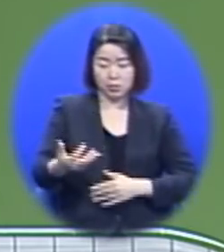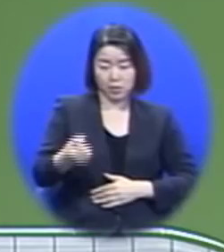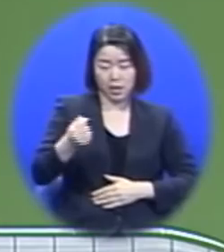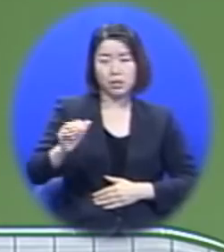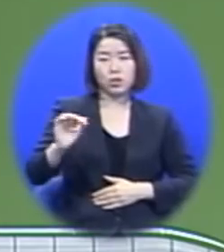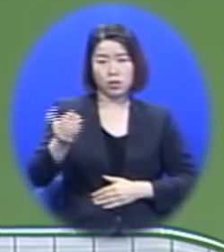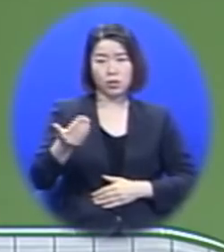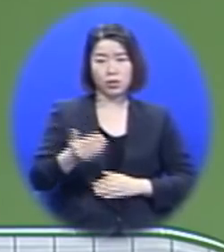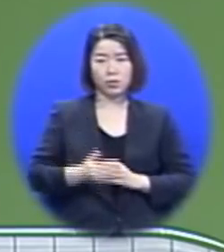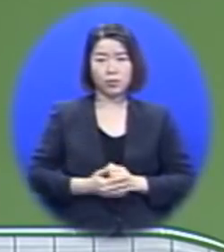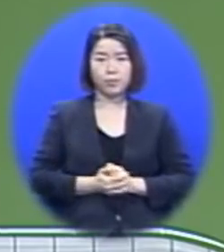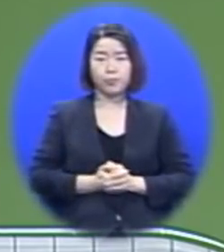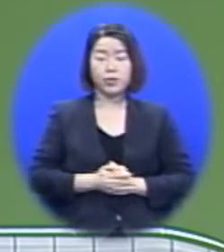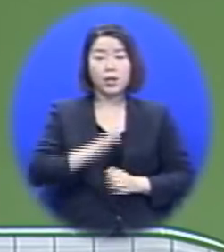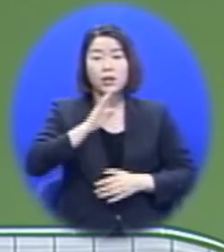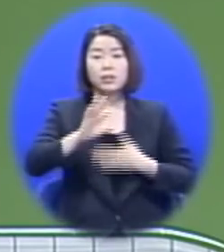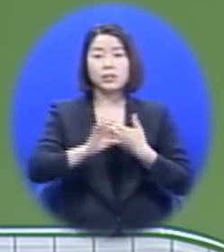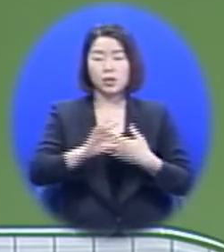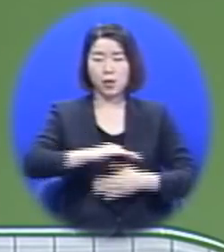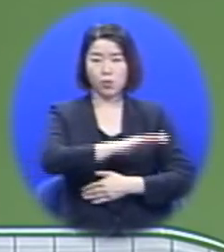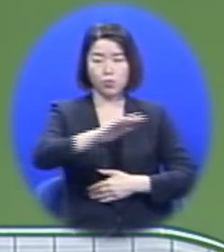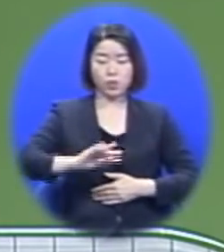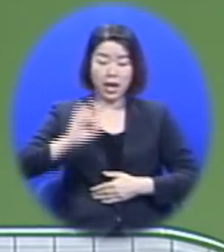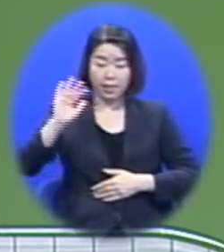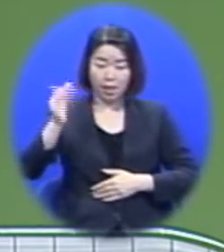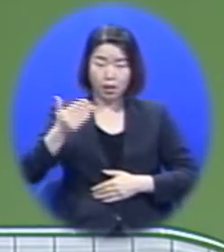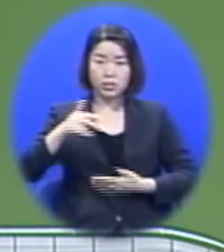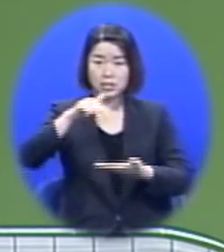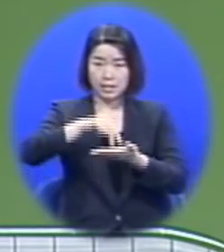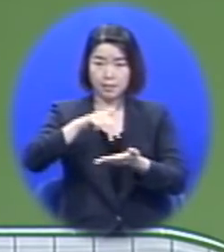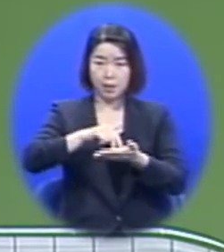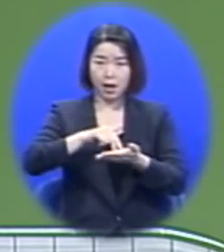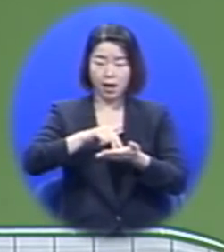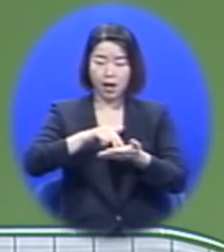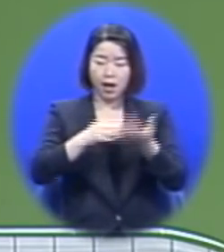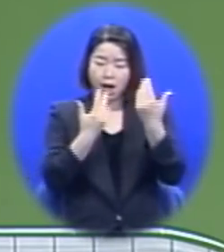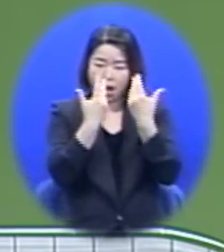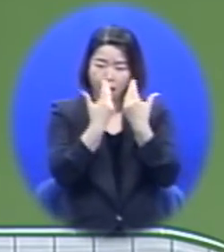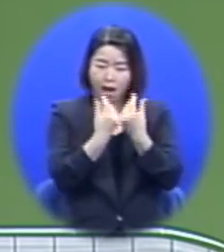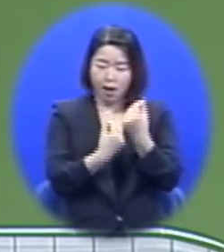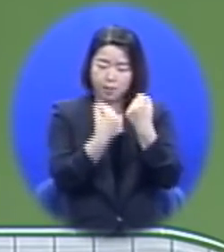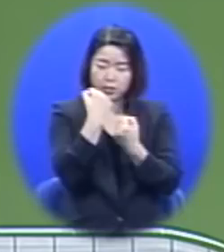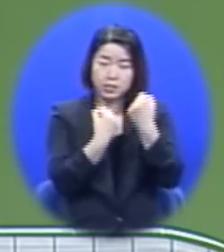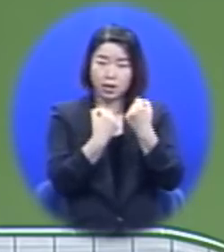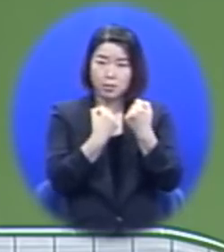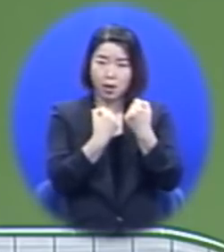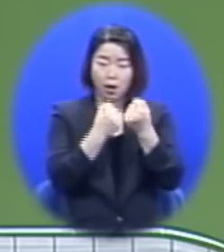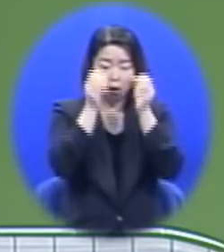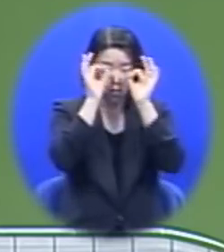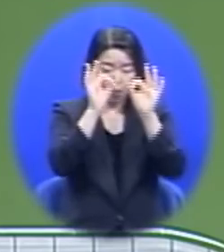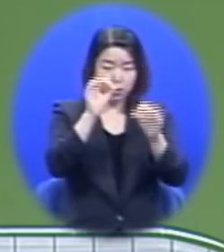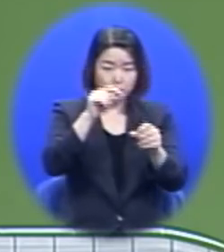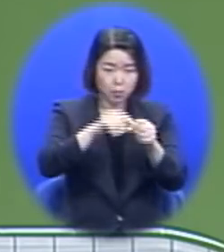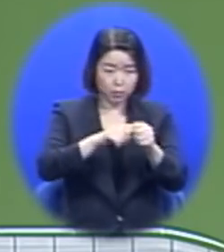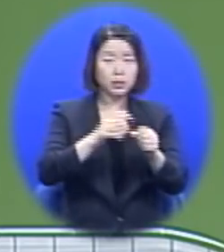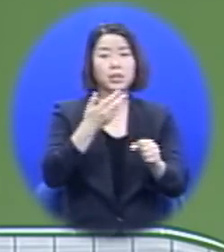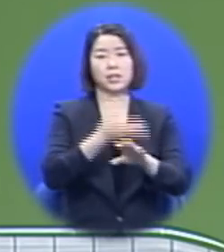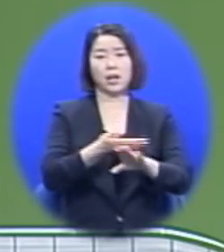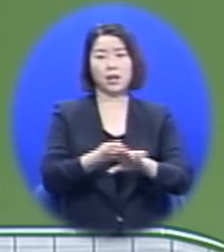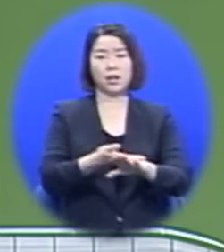겁니다. 그러면 우리의 되어지는 형편을 해석이 달라집니다. 보는 관점이 달라지는